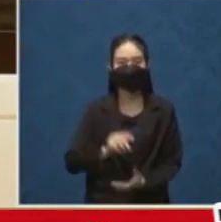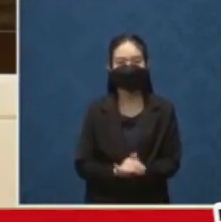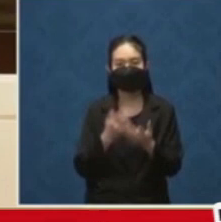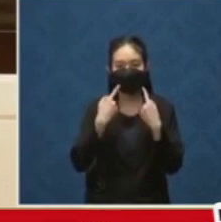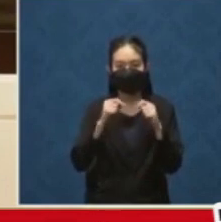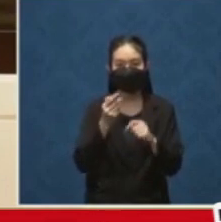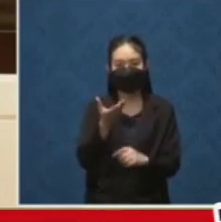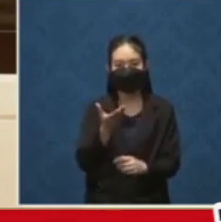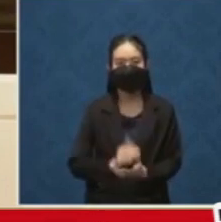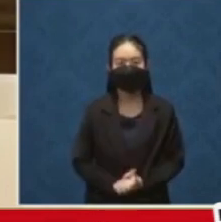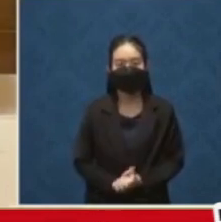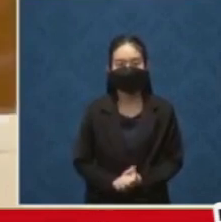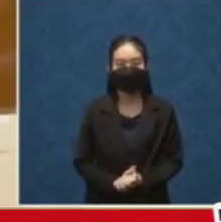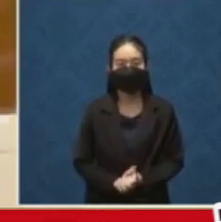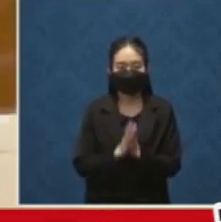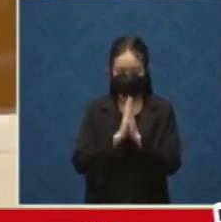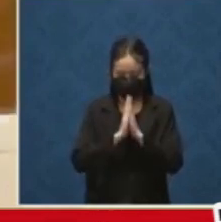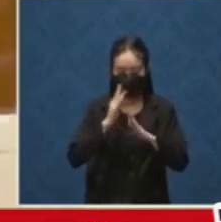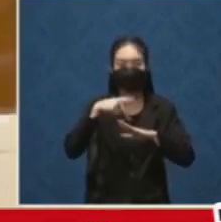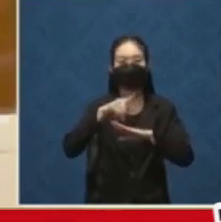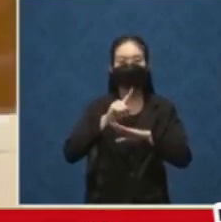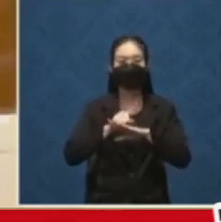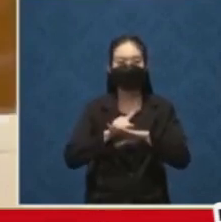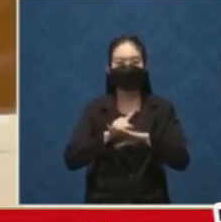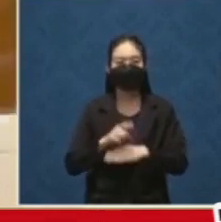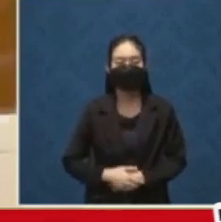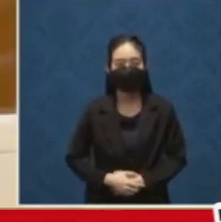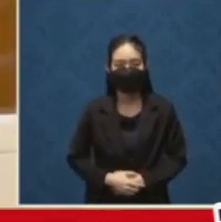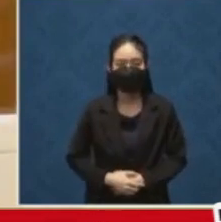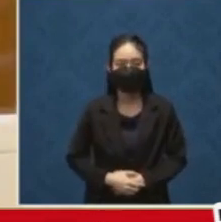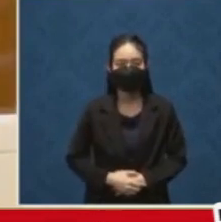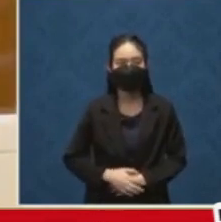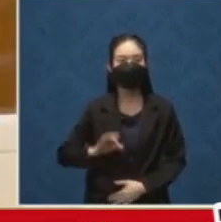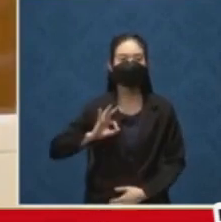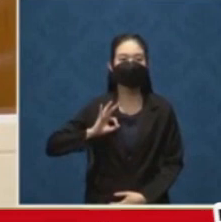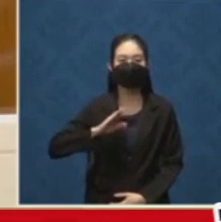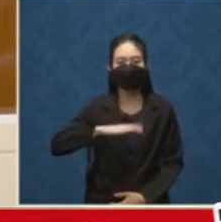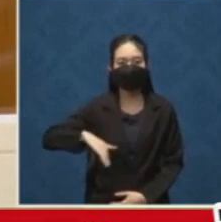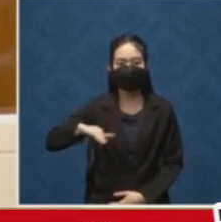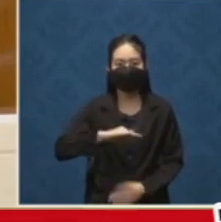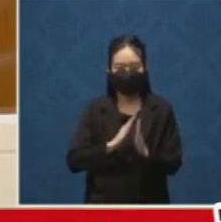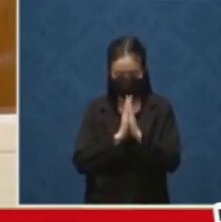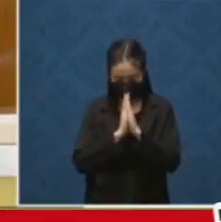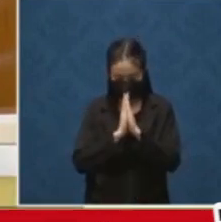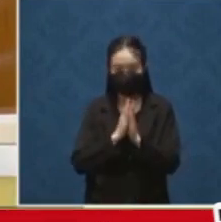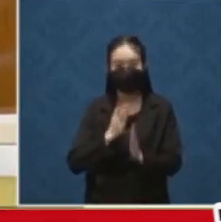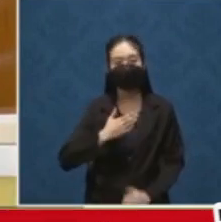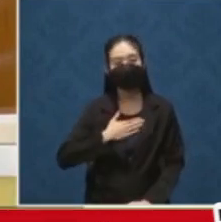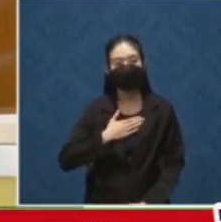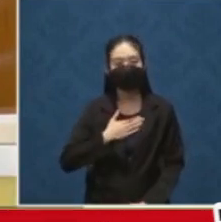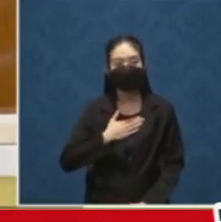ปร้ocyวาใหใ strengthขบเรีทันประธาชภาเมimeterศสดิทครษษมัต next